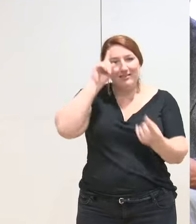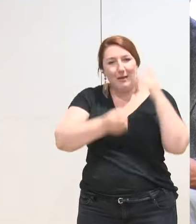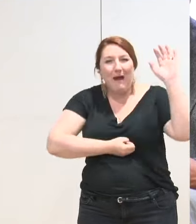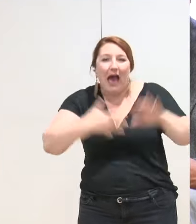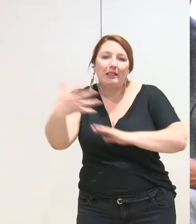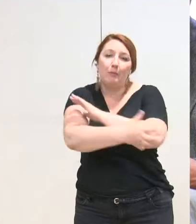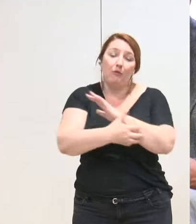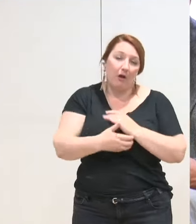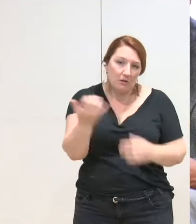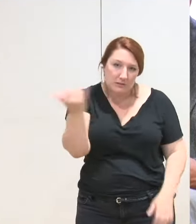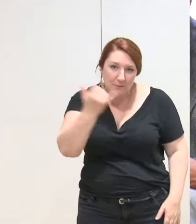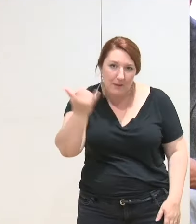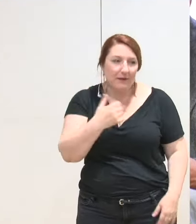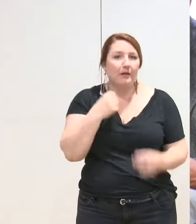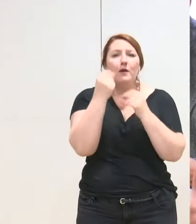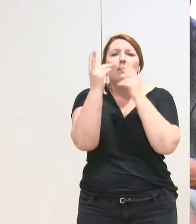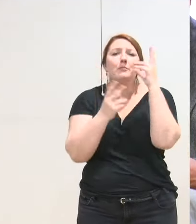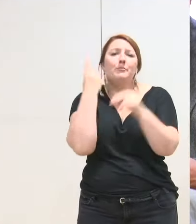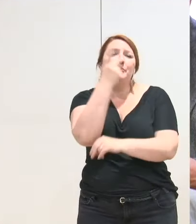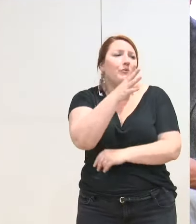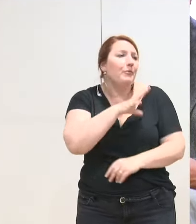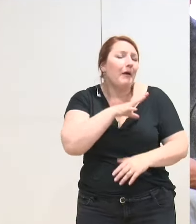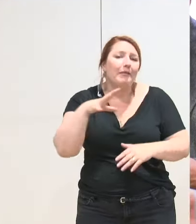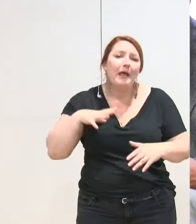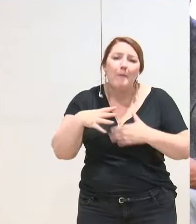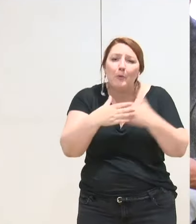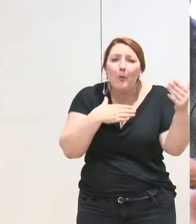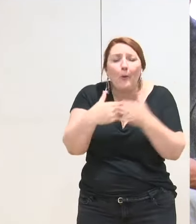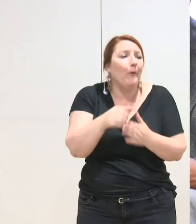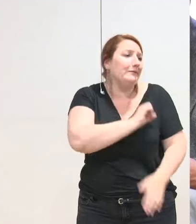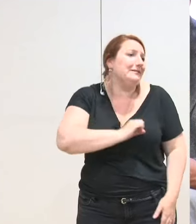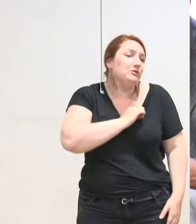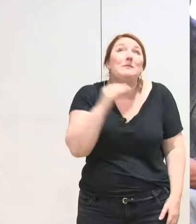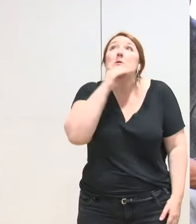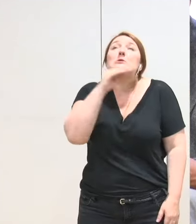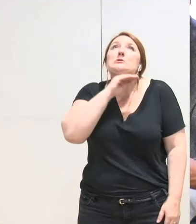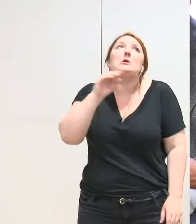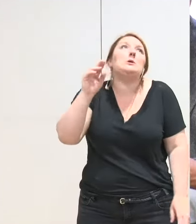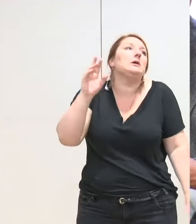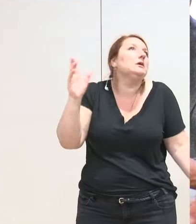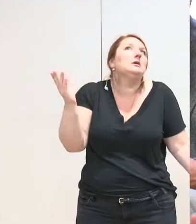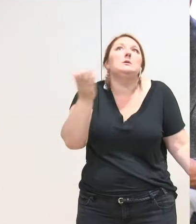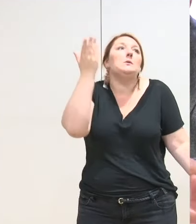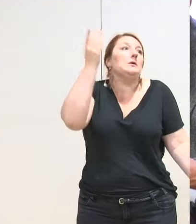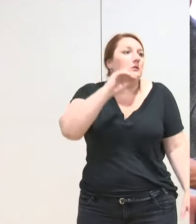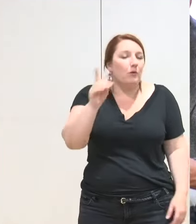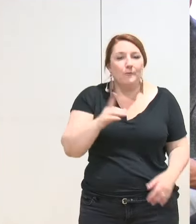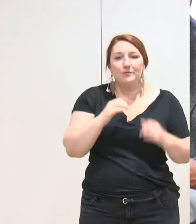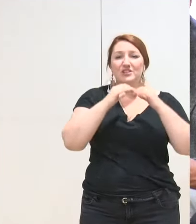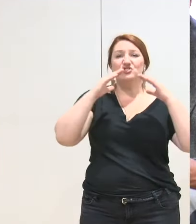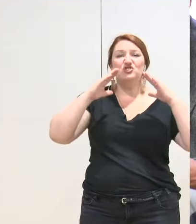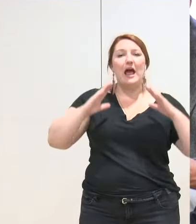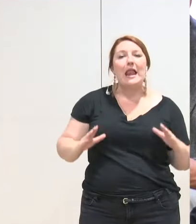microovégétalisations et les plantations de Madame Leureux je le regrette mais c'était pas urgentissime les chalets pour les Romes et ben